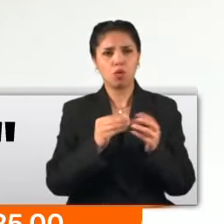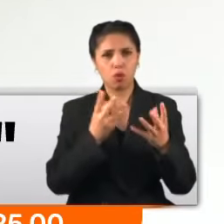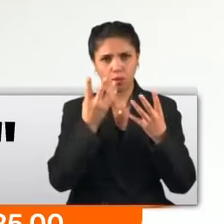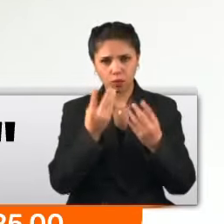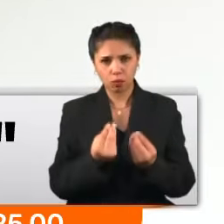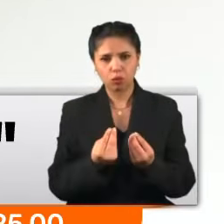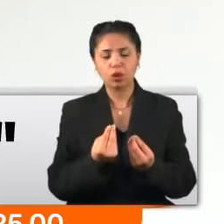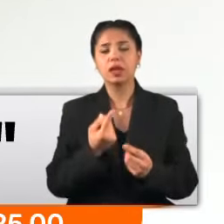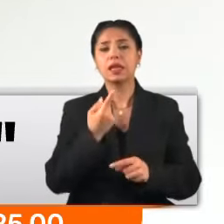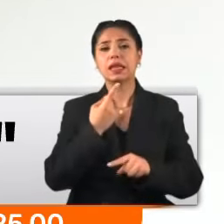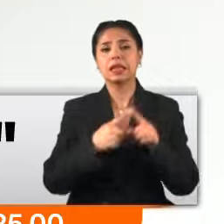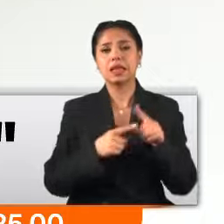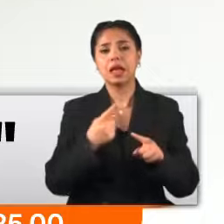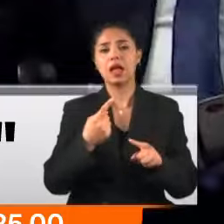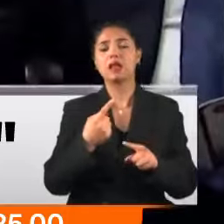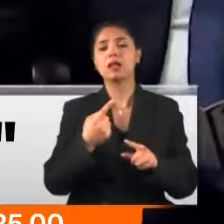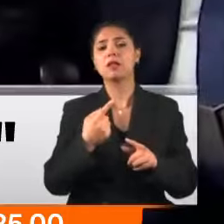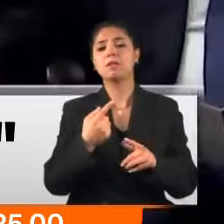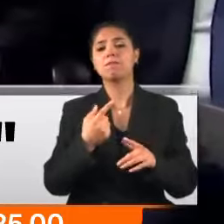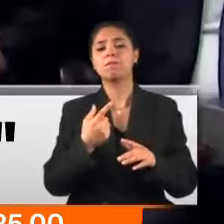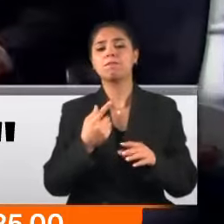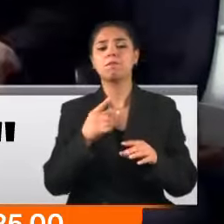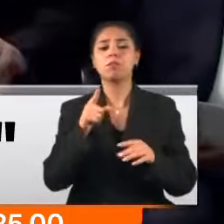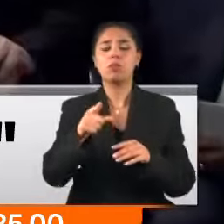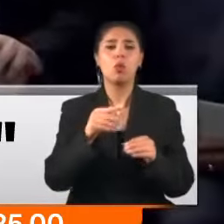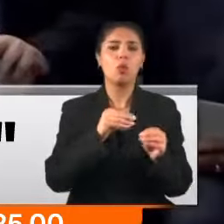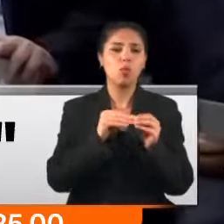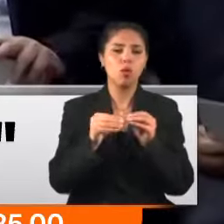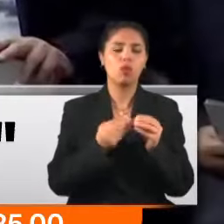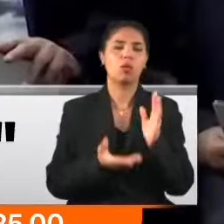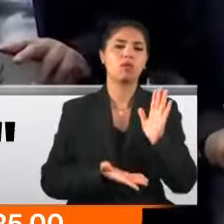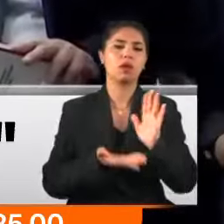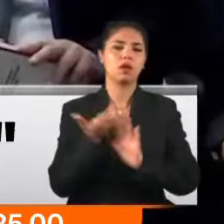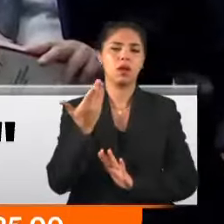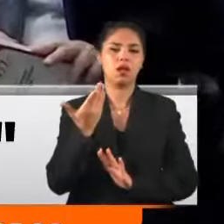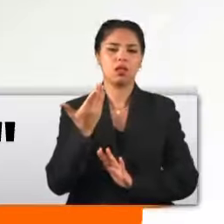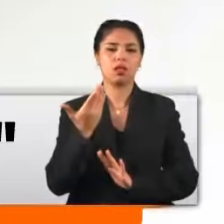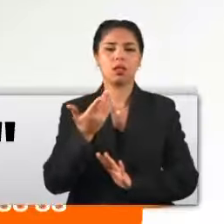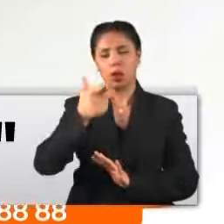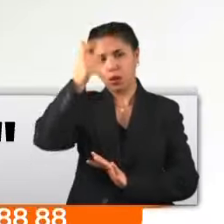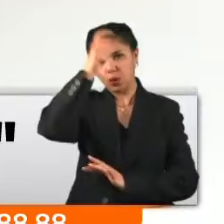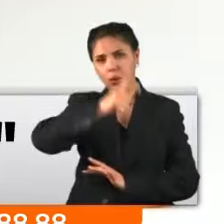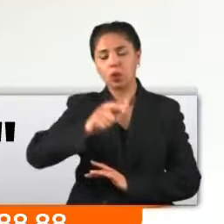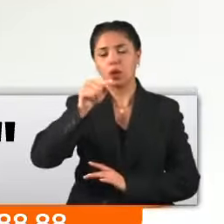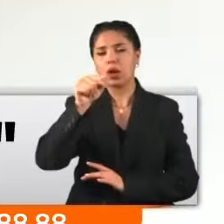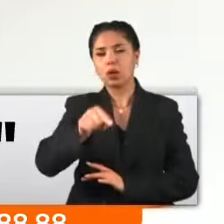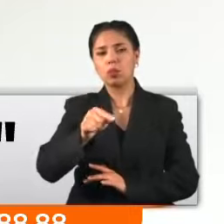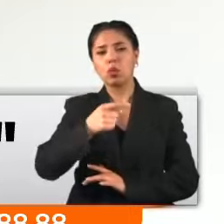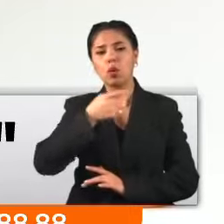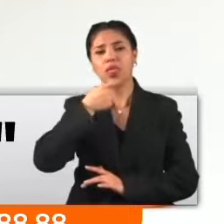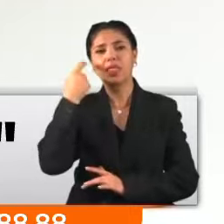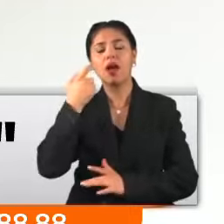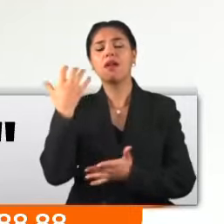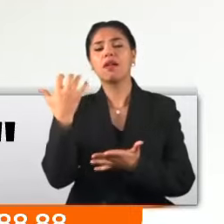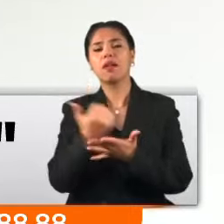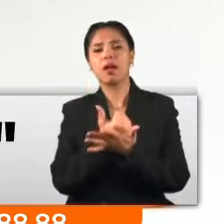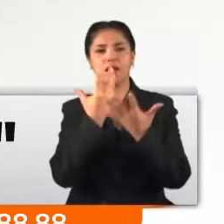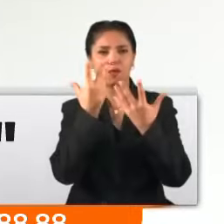siyasi belirsizlik ortadan kalktı. Bedel ödeyen ülkemiz bunun tarihi bir kazanım